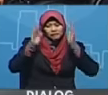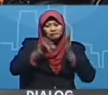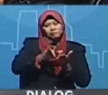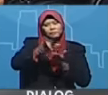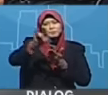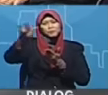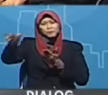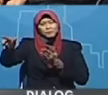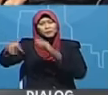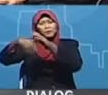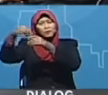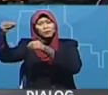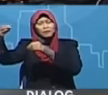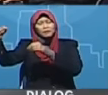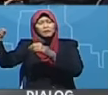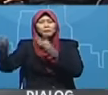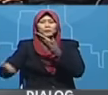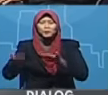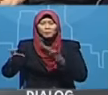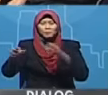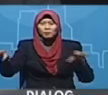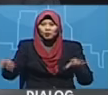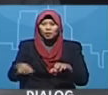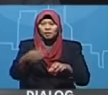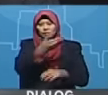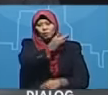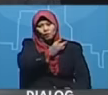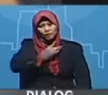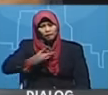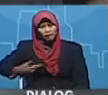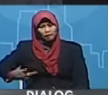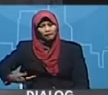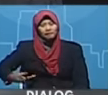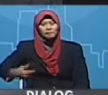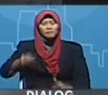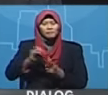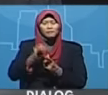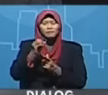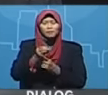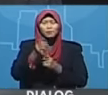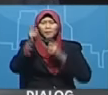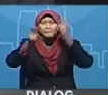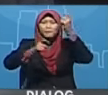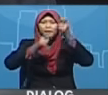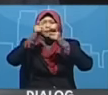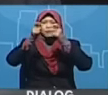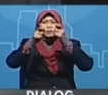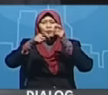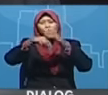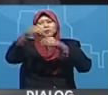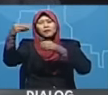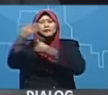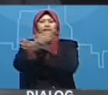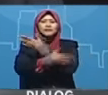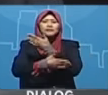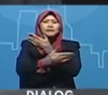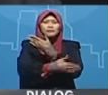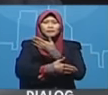yang keluar ni kebanyakannya yang melakukan umrah ataupun pelancongan di luar negara lah. Uh-huh. Jadi ini yang kita nak kena